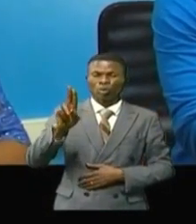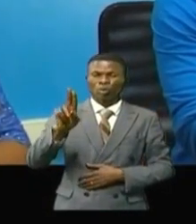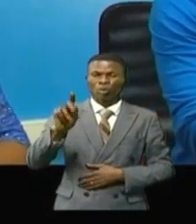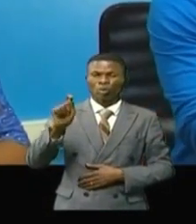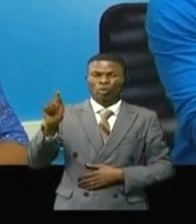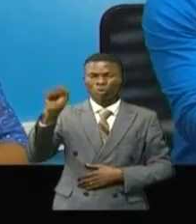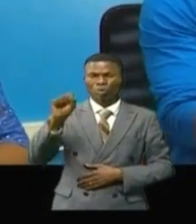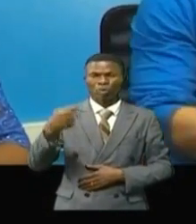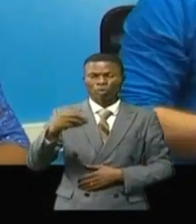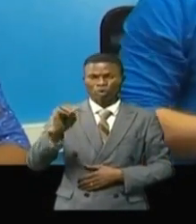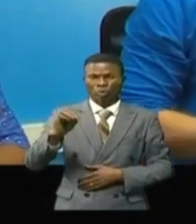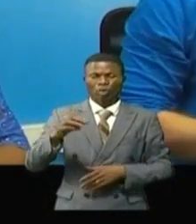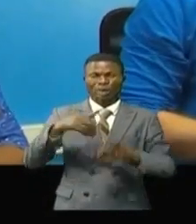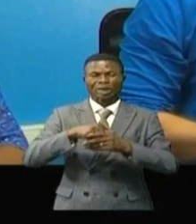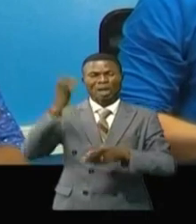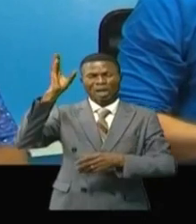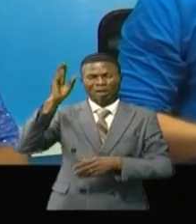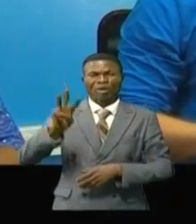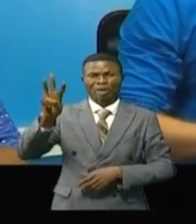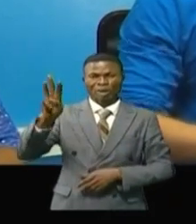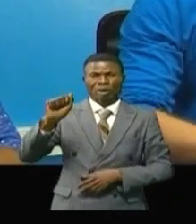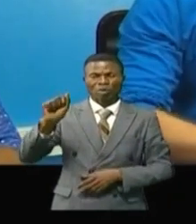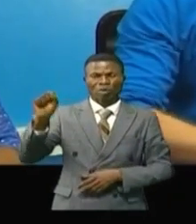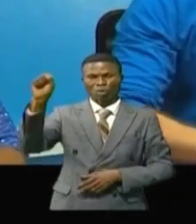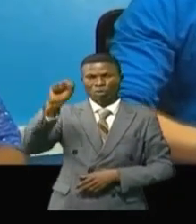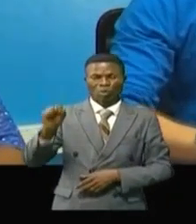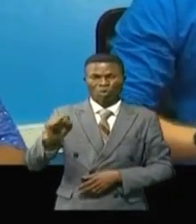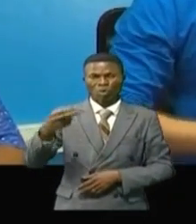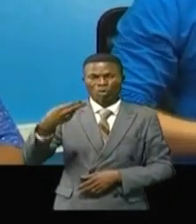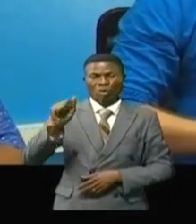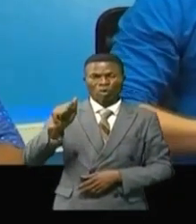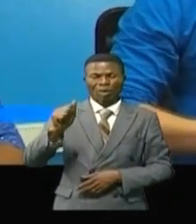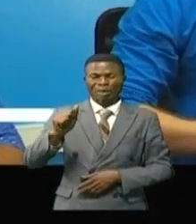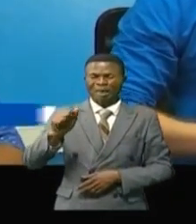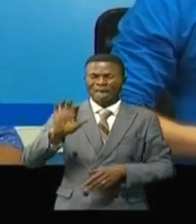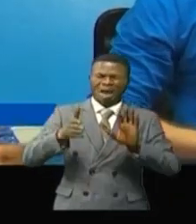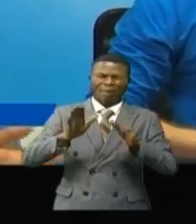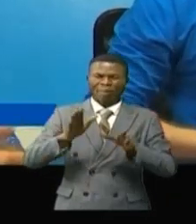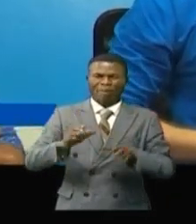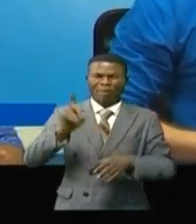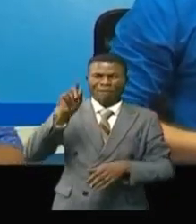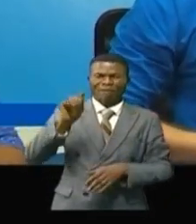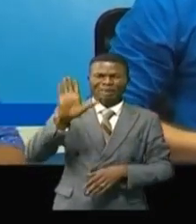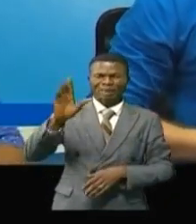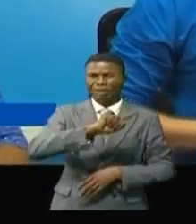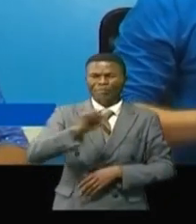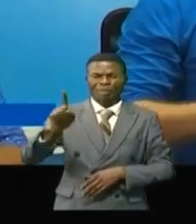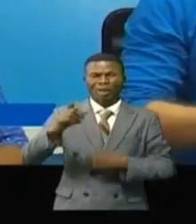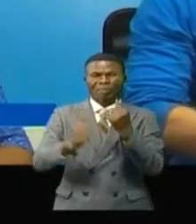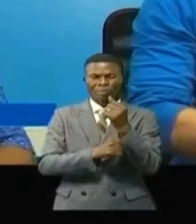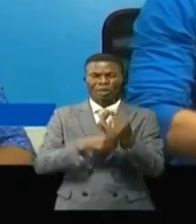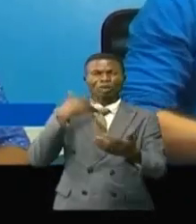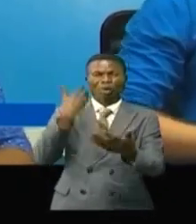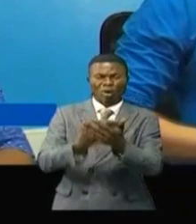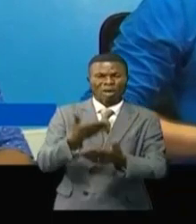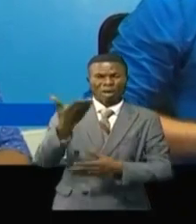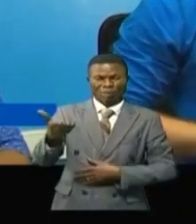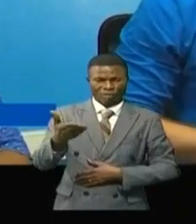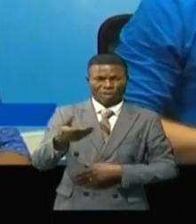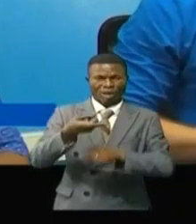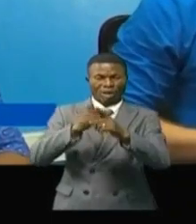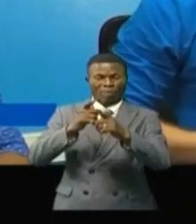Ouassa, où nous avons plus de 21 000 personnes qui sont revenues ces derniers jours de